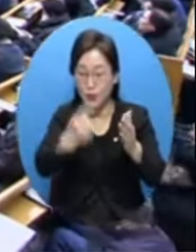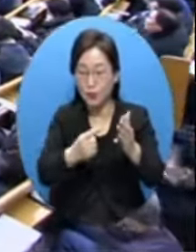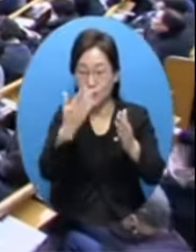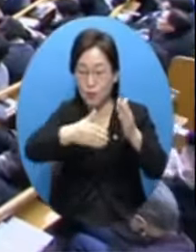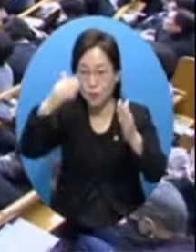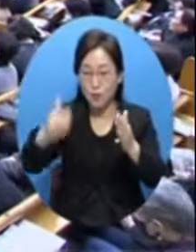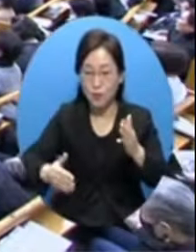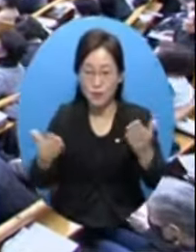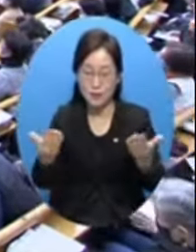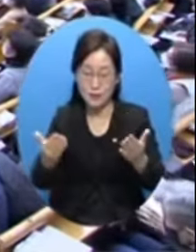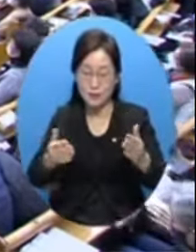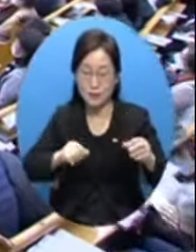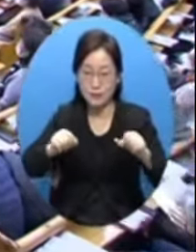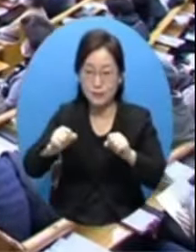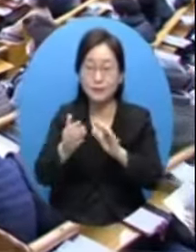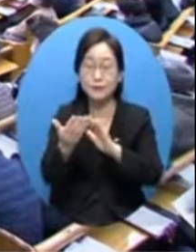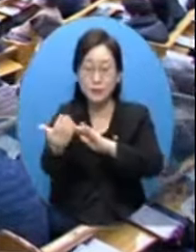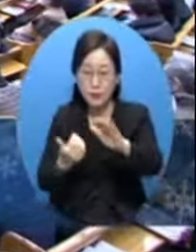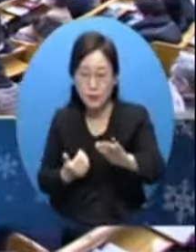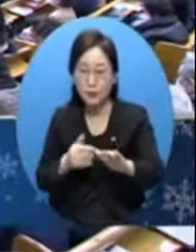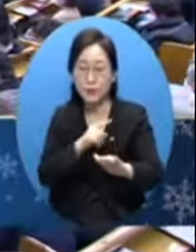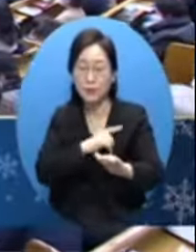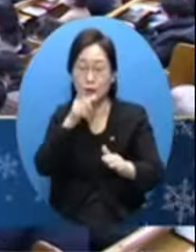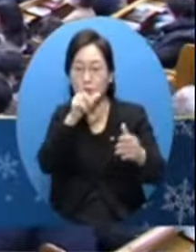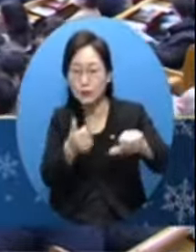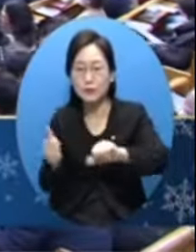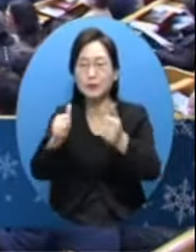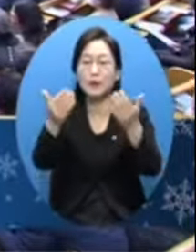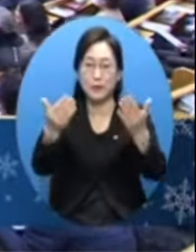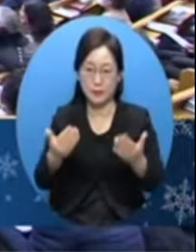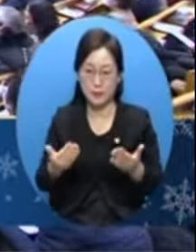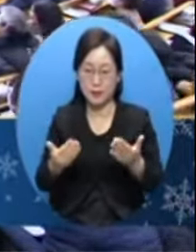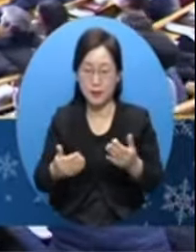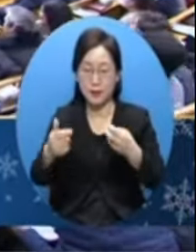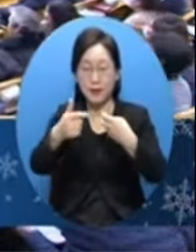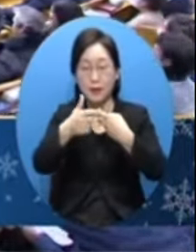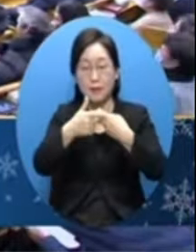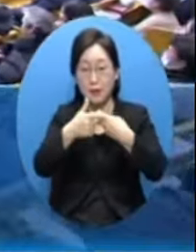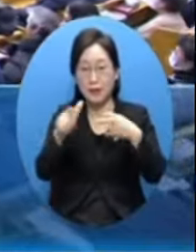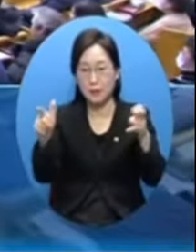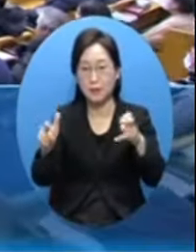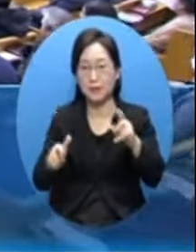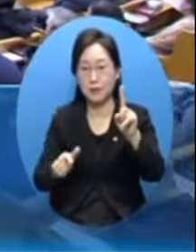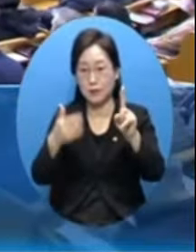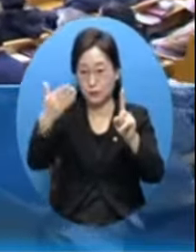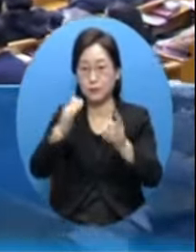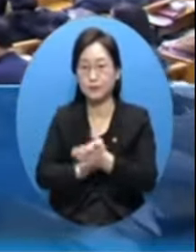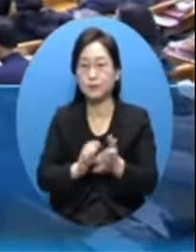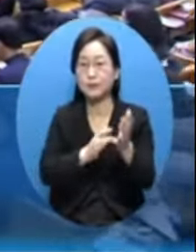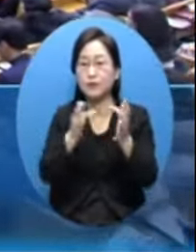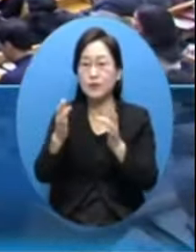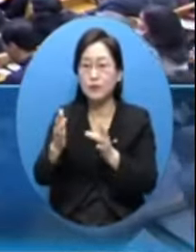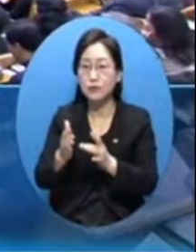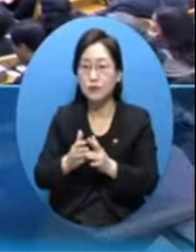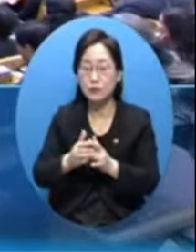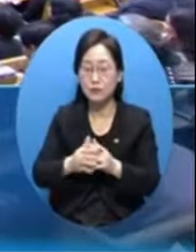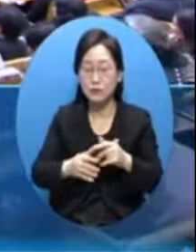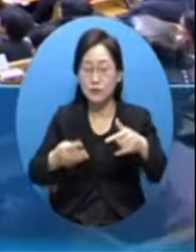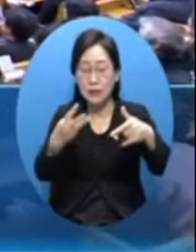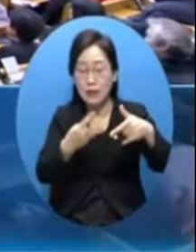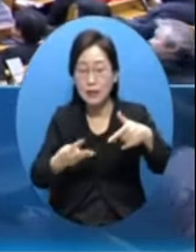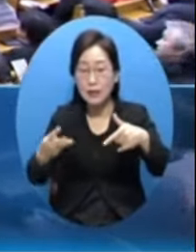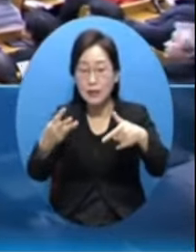때에 먼저 침례를 받으십니다 침례를 받으신 예수님에 대해서 마가복음 1장 9절은 설명합니다 그때 예수께서 갈릴리